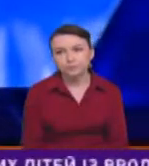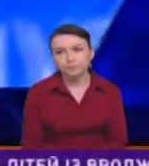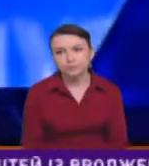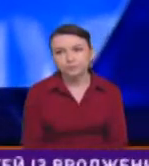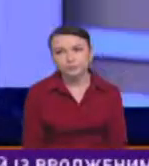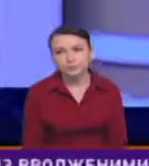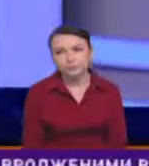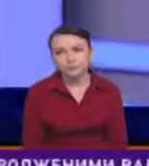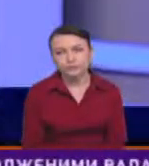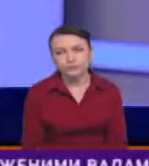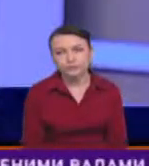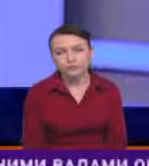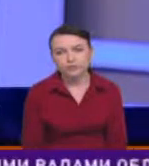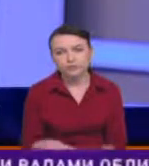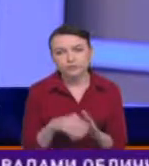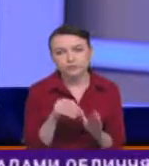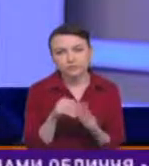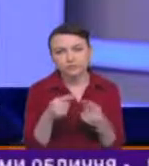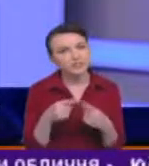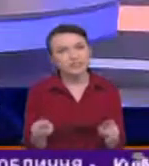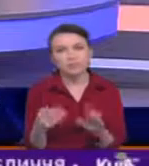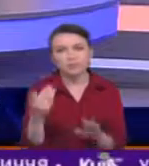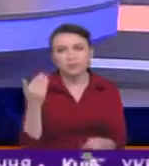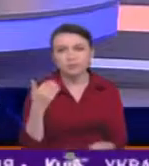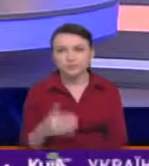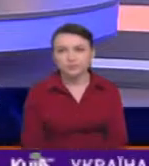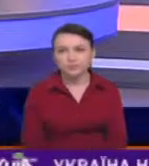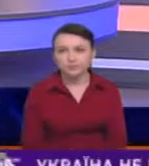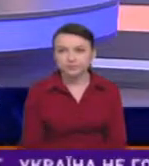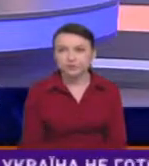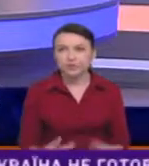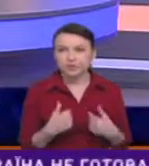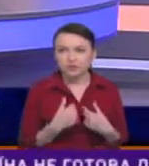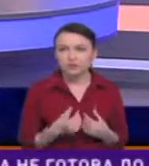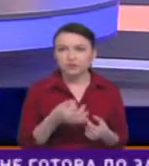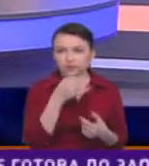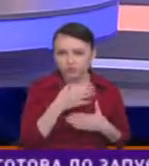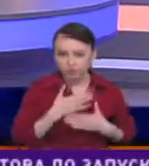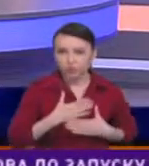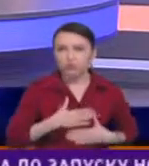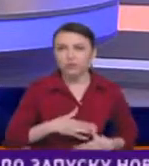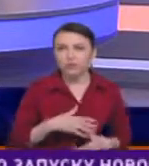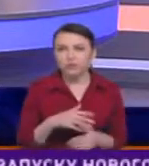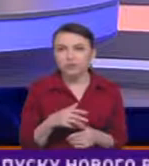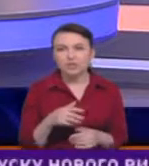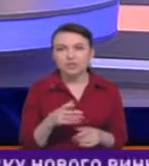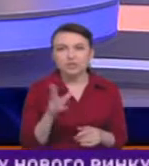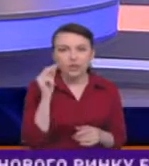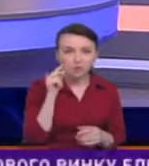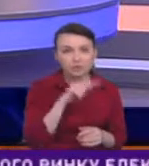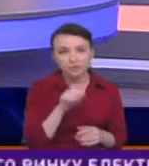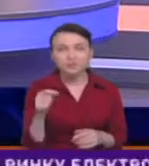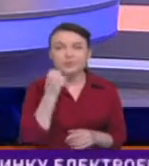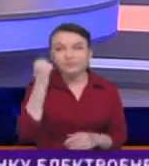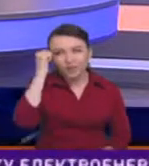цей режим відрізняється від попередньої. Ми нас влаштовували і... І ті терміни, і ці. Дякую